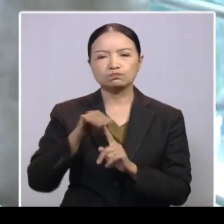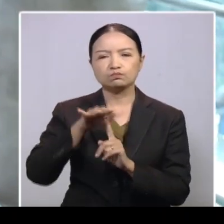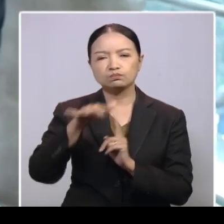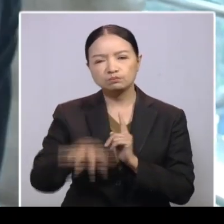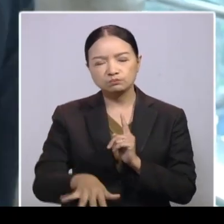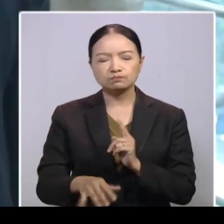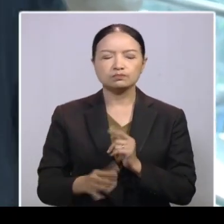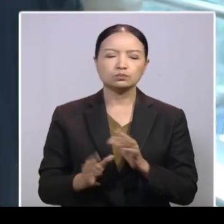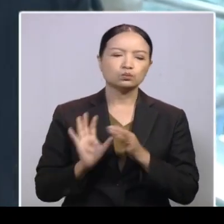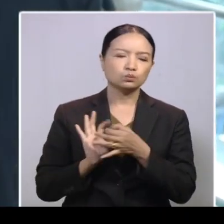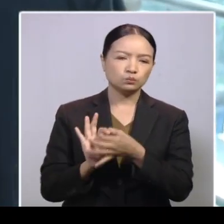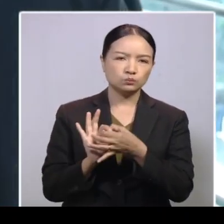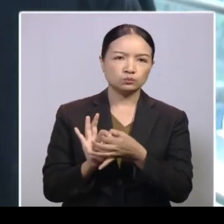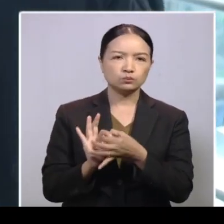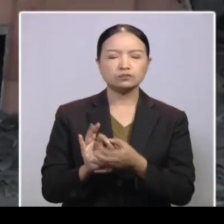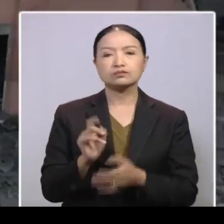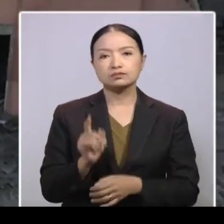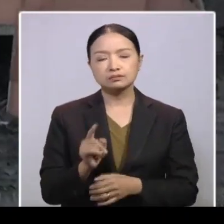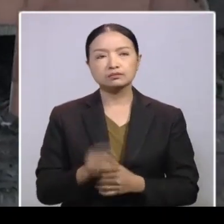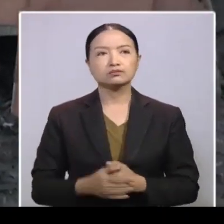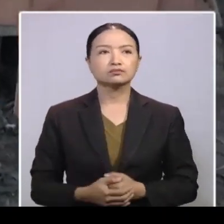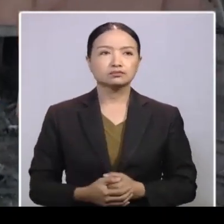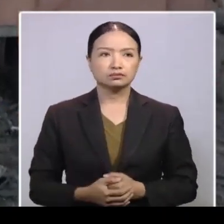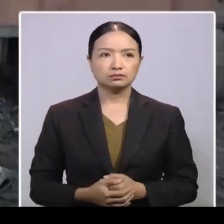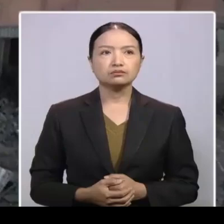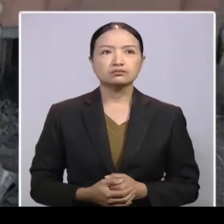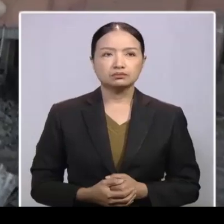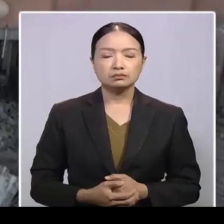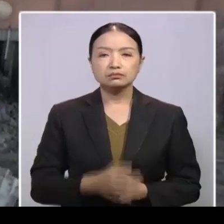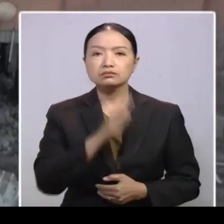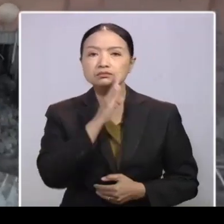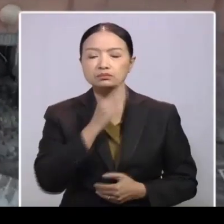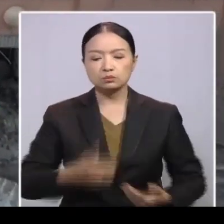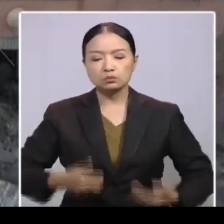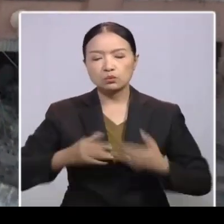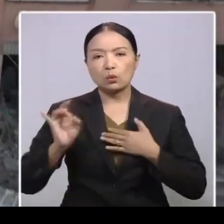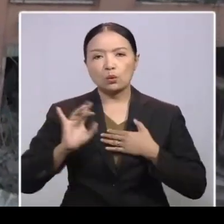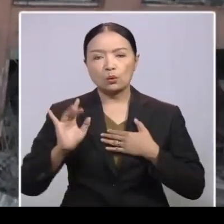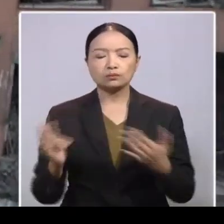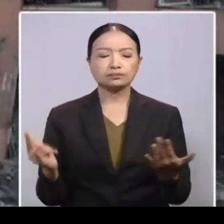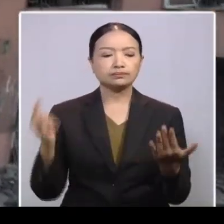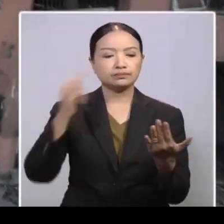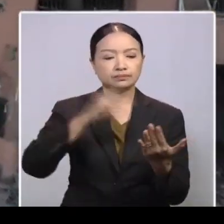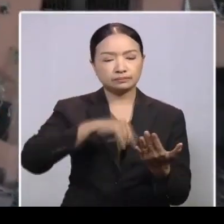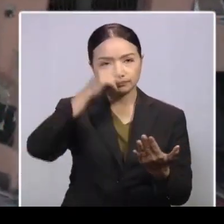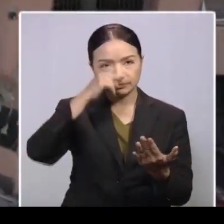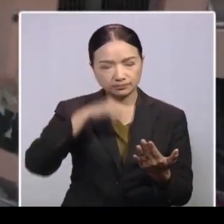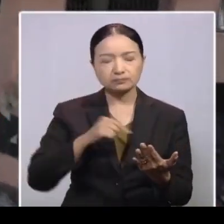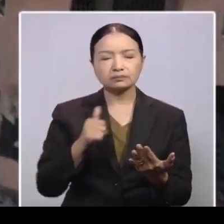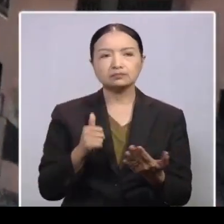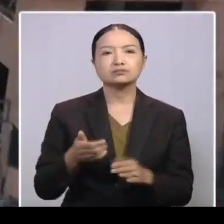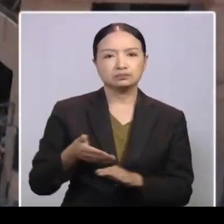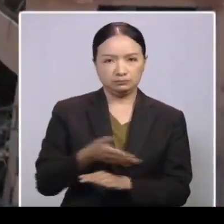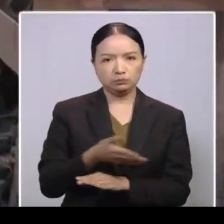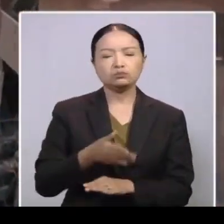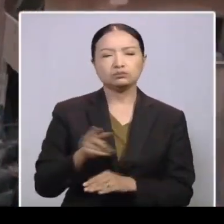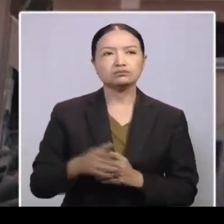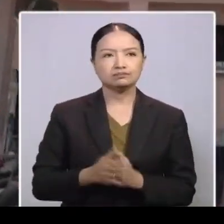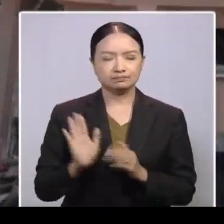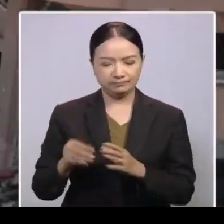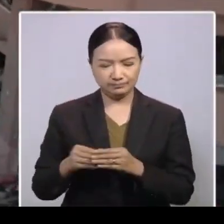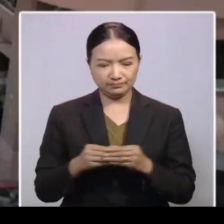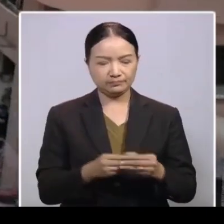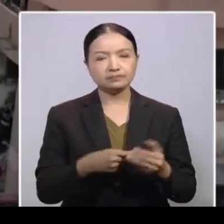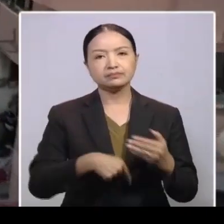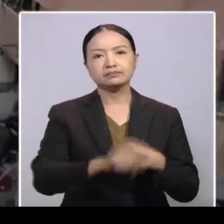าณก็เป็นห่วงอย่างมากนะครับก็บอกว่าถ้าเอาชีวิตกลับมาได้เนี่ยนะครับขอให้กลับมาได้ให้ก่อนนะฮะแล้วเดี๋ยวจะพาไป